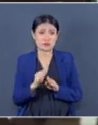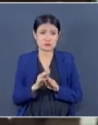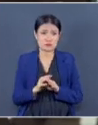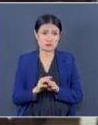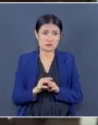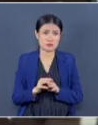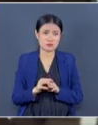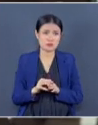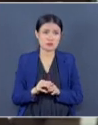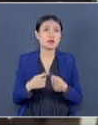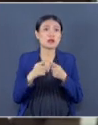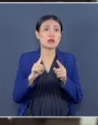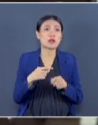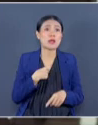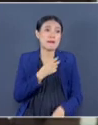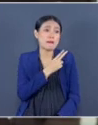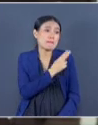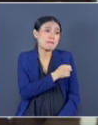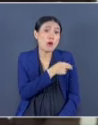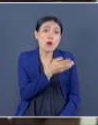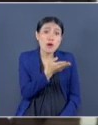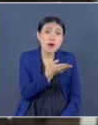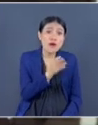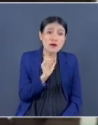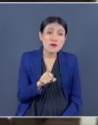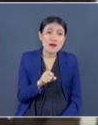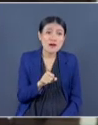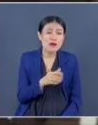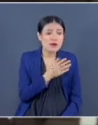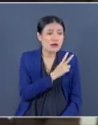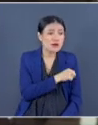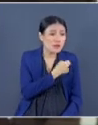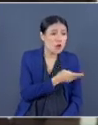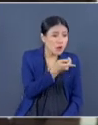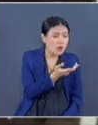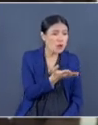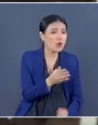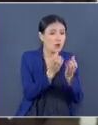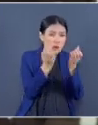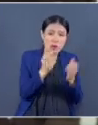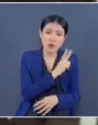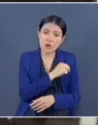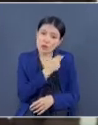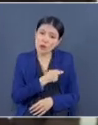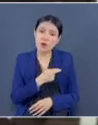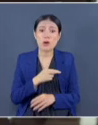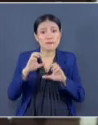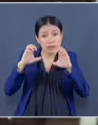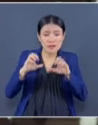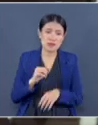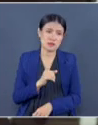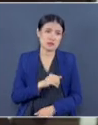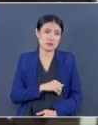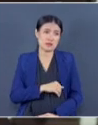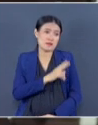าเวลาคุณเรียกว่าหมอเนี่ยคุณช่วยบอกได้ว่าอันนี้หมอทำอันนี้หมอผีไม่ใช่แพทย์แผนไทยเพราะว่าเมื่อวานเนี่ยคุณไปพูดอย่างนี้มันทำ